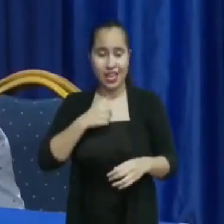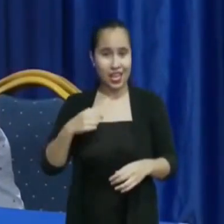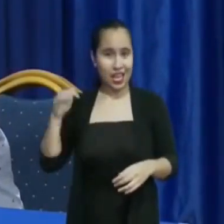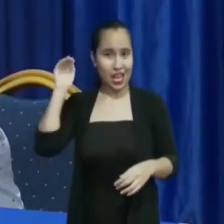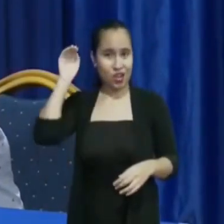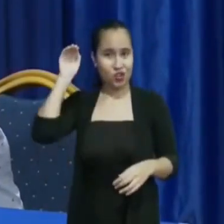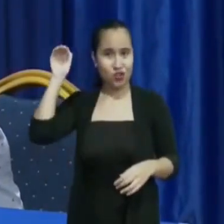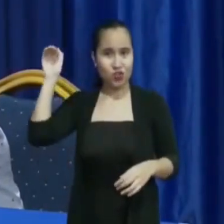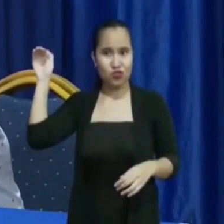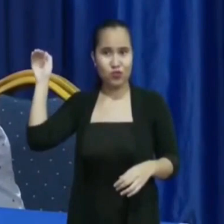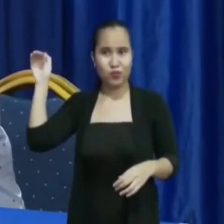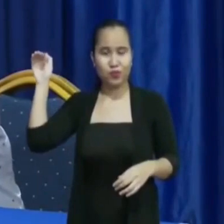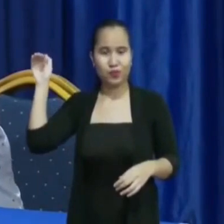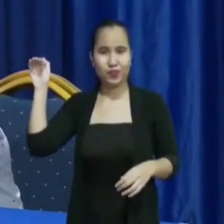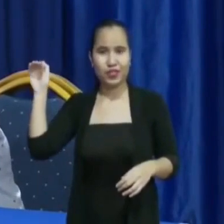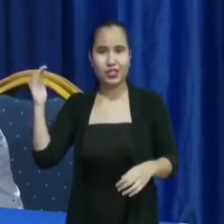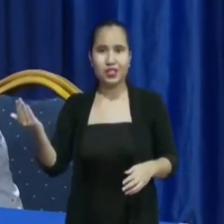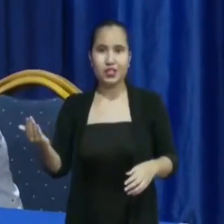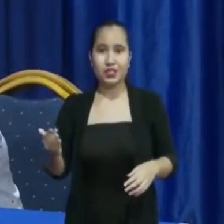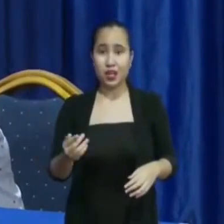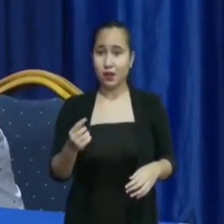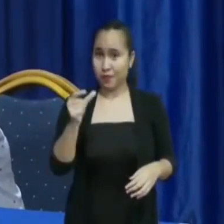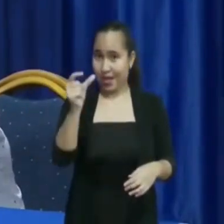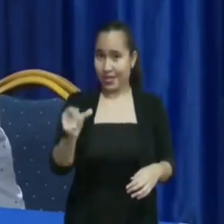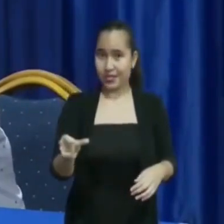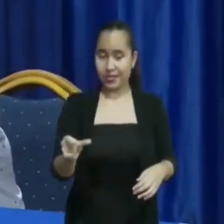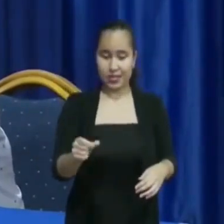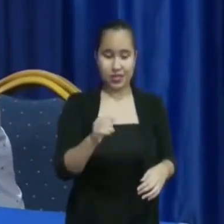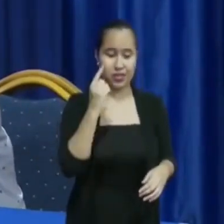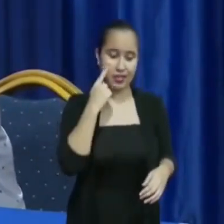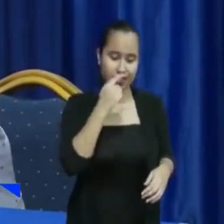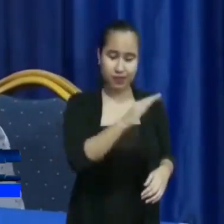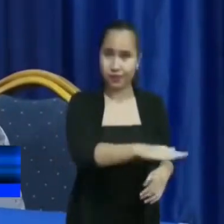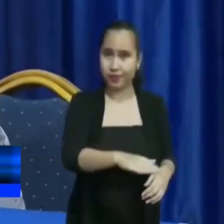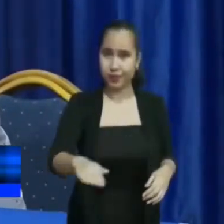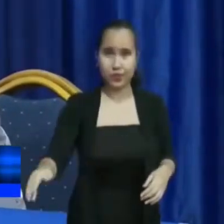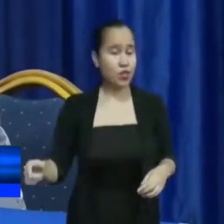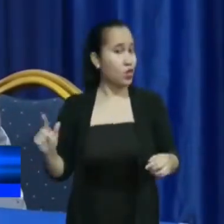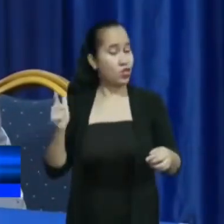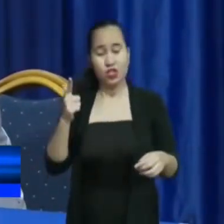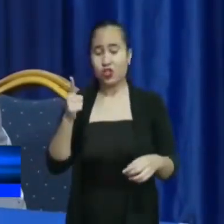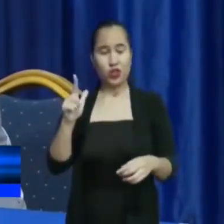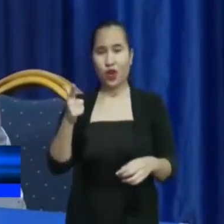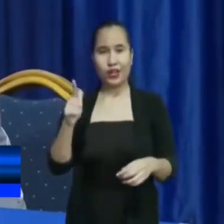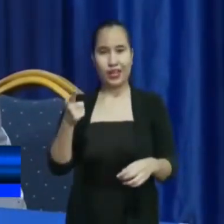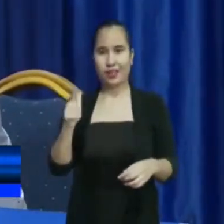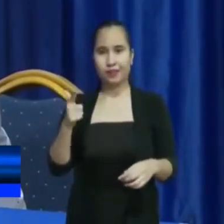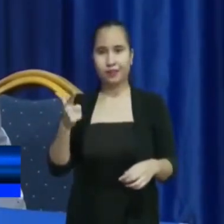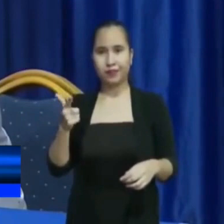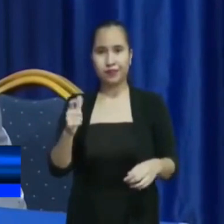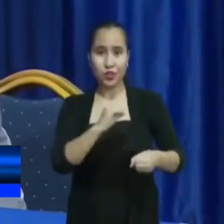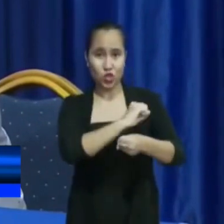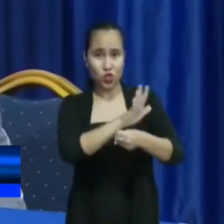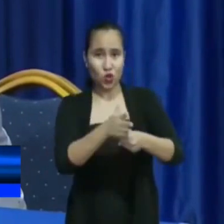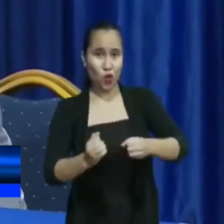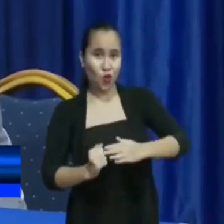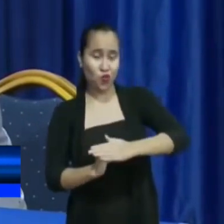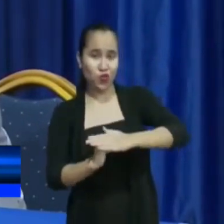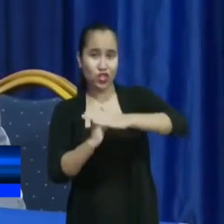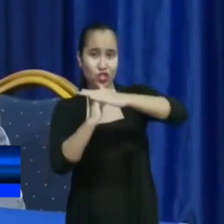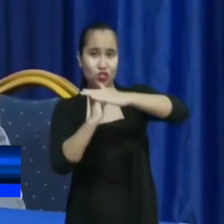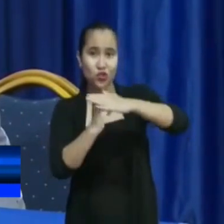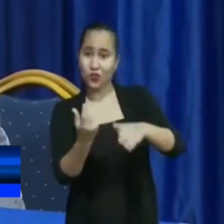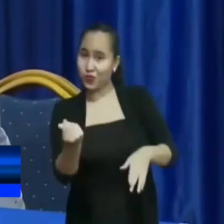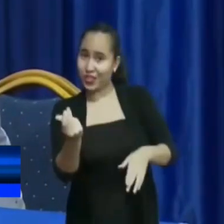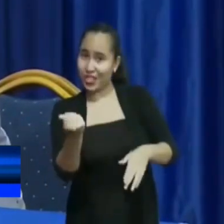Ik roep de 60 houders van crèches en peuterscholen die nog geen, let wel, nog geen